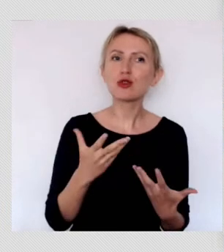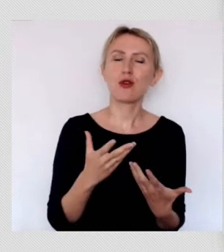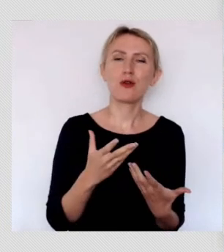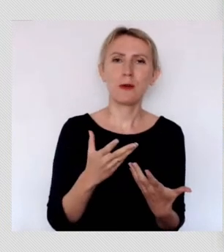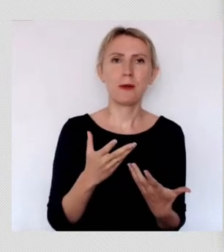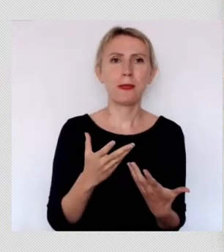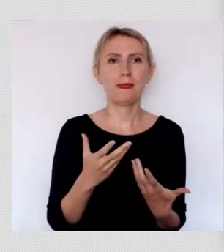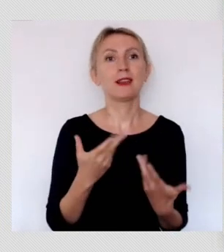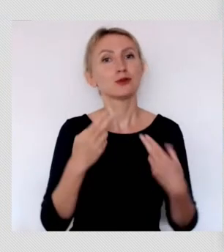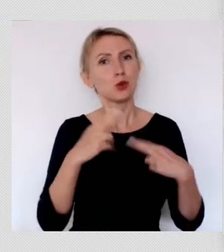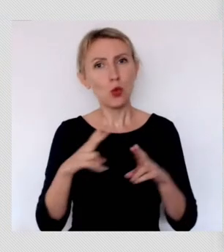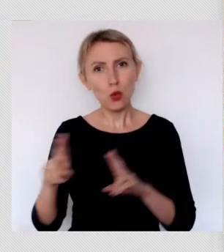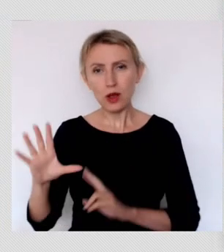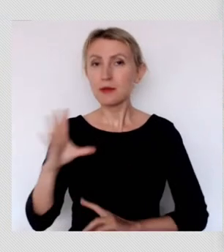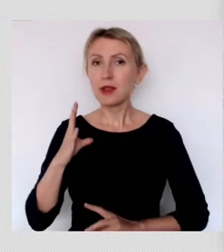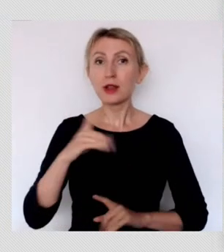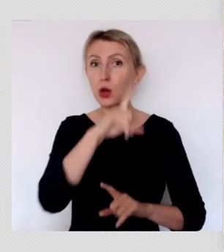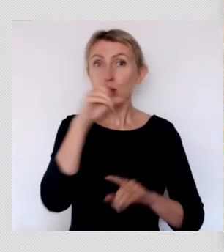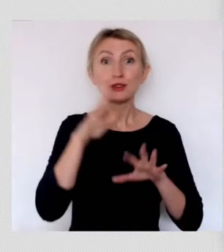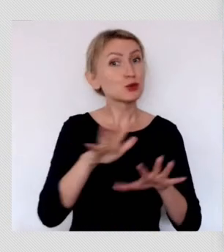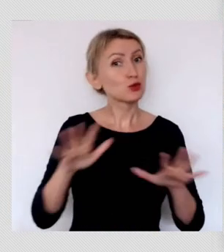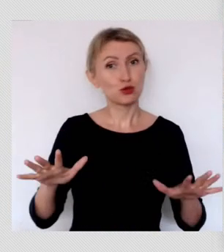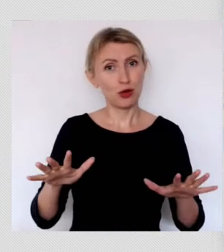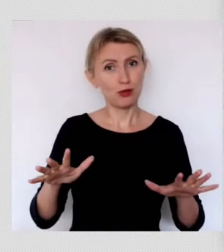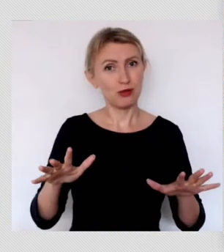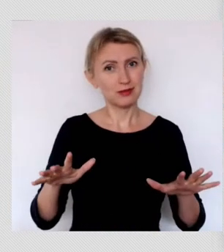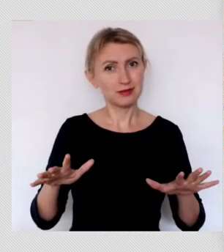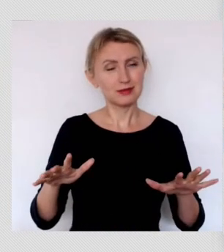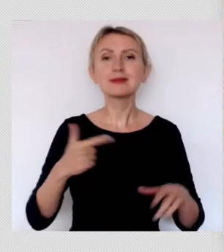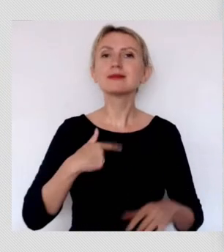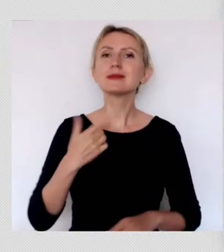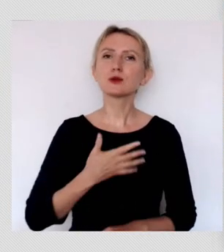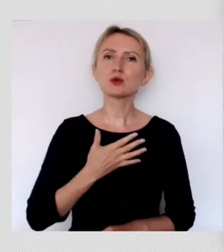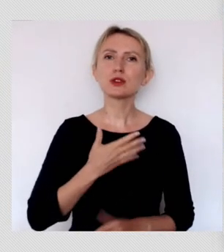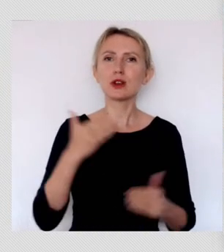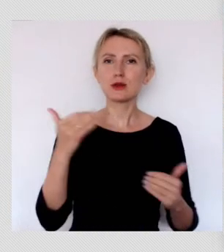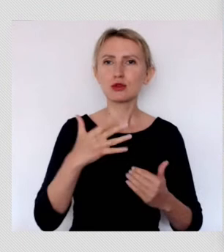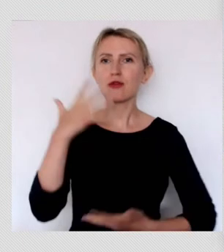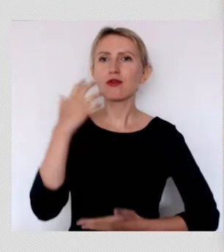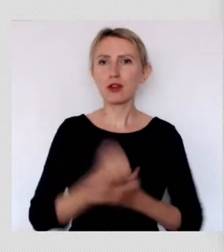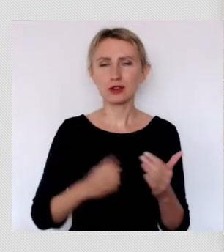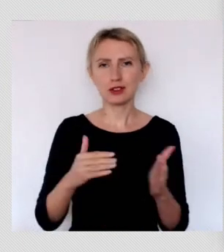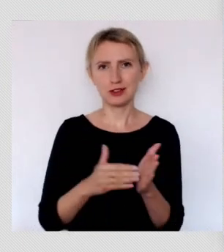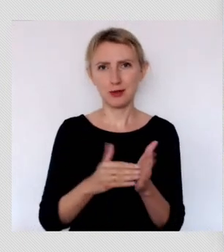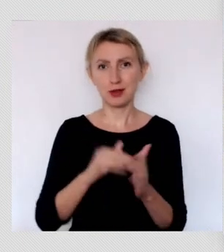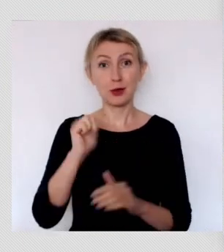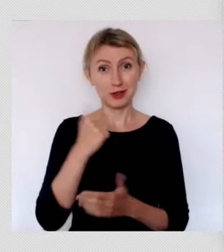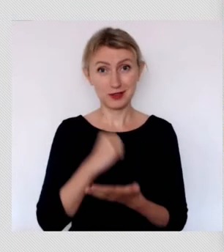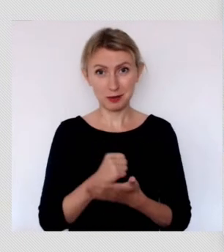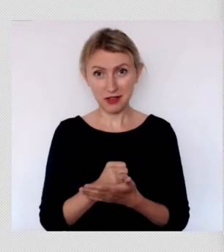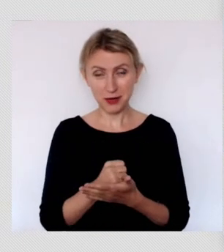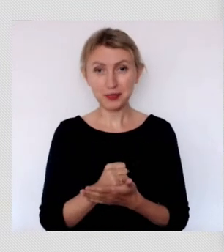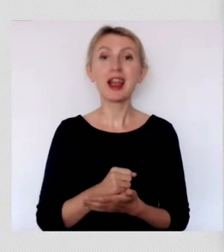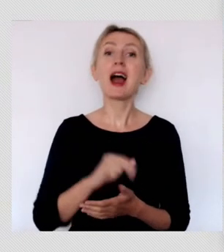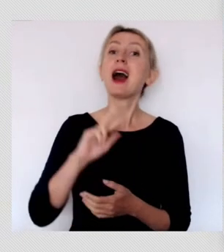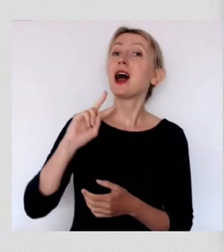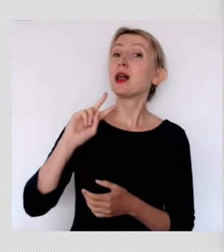konstytucji uczestniczyłem i tych ludzi jest dużo. I to jest moim zdaniem potencjał do wykorzystania, jako pierwsza rzecz. Druga